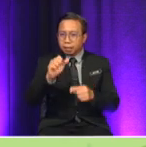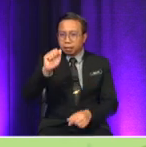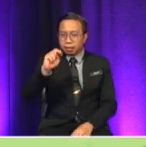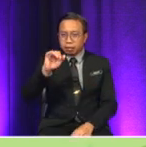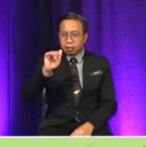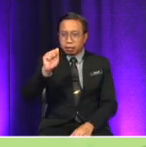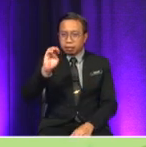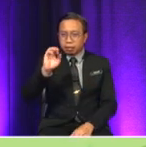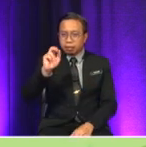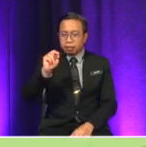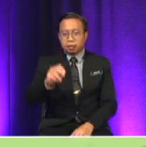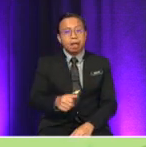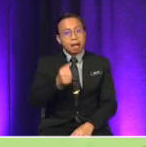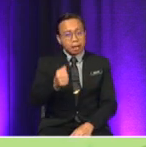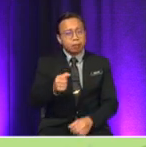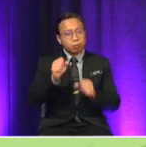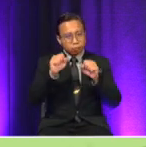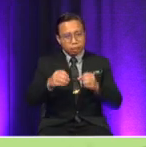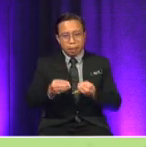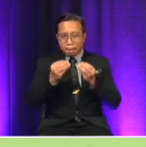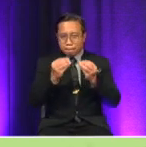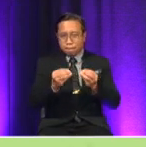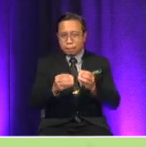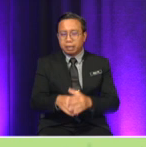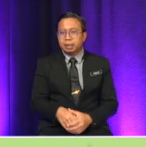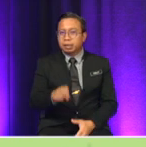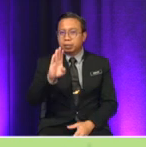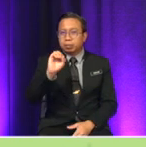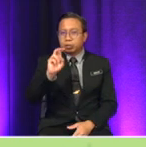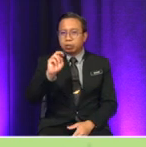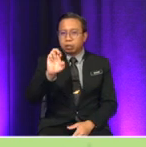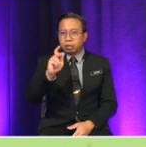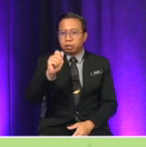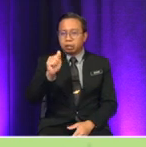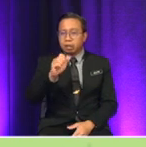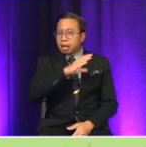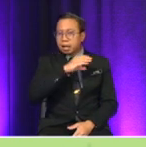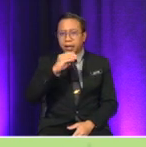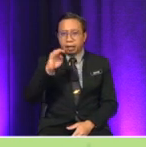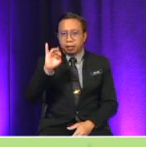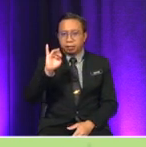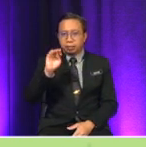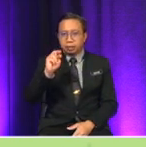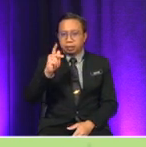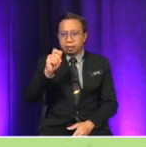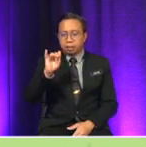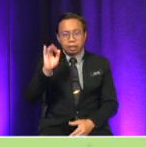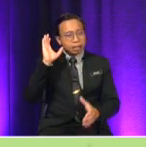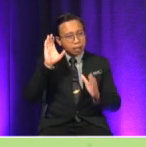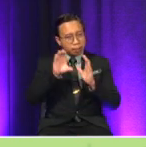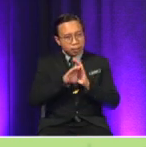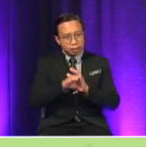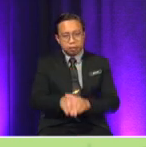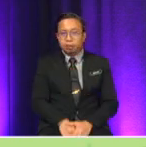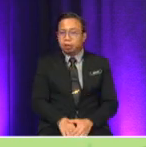dan anyaman. Kamu juga boleh memberikan jawapan boneka dan juga bingkai gambar. Okey, Alisha, boleh tak nyatakan